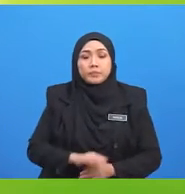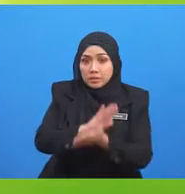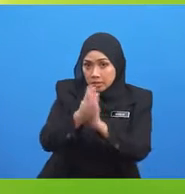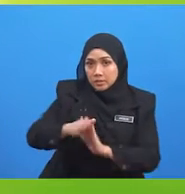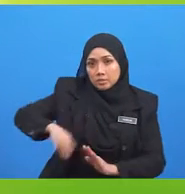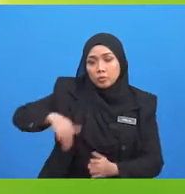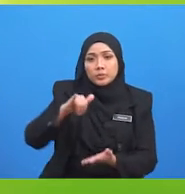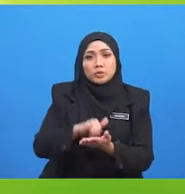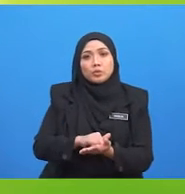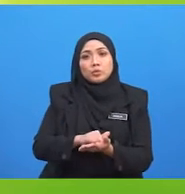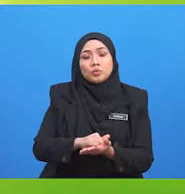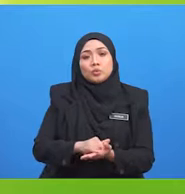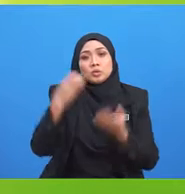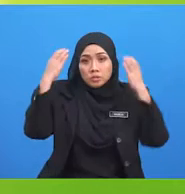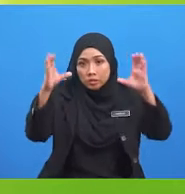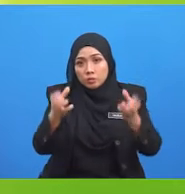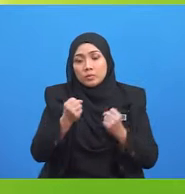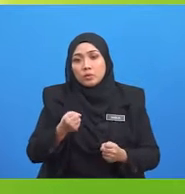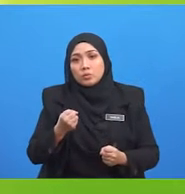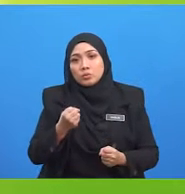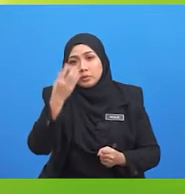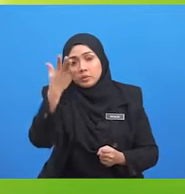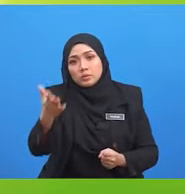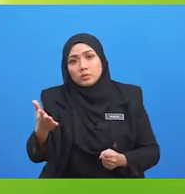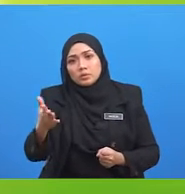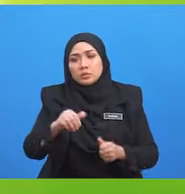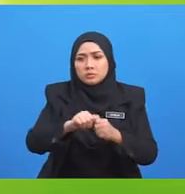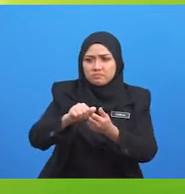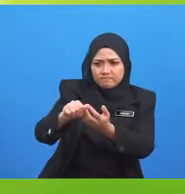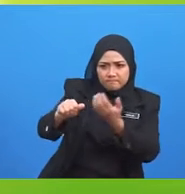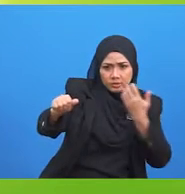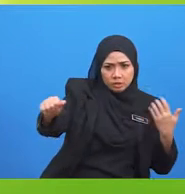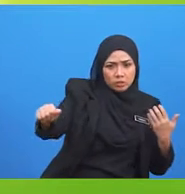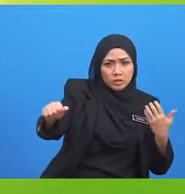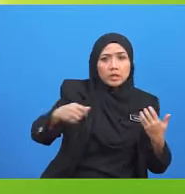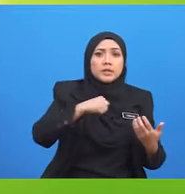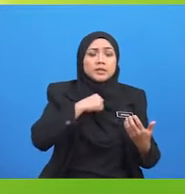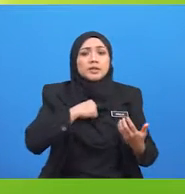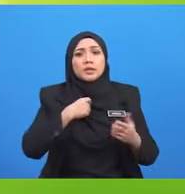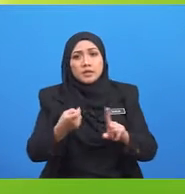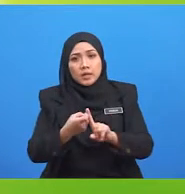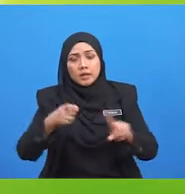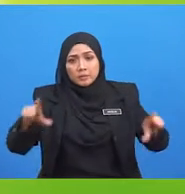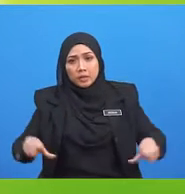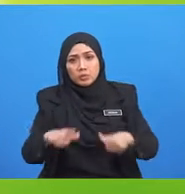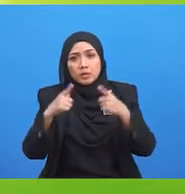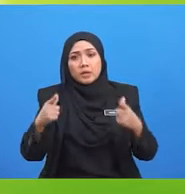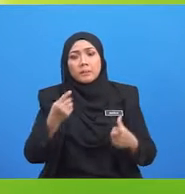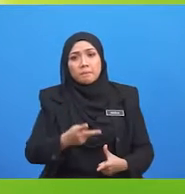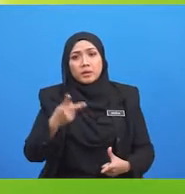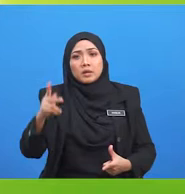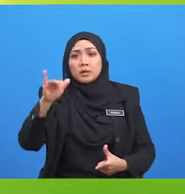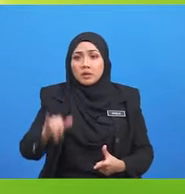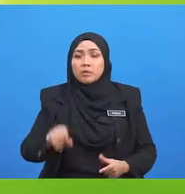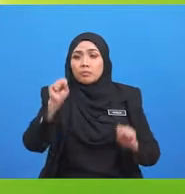Jadi, sebelum itu ustazah nak ingatkan cara menjauhi diri daripada melakukan perkara yang